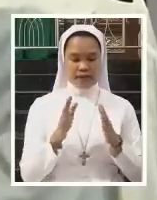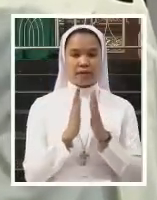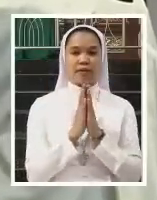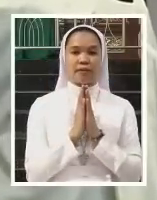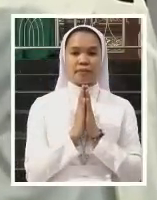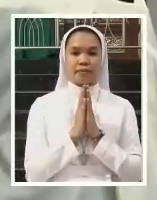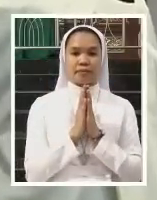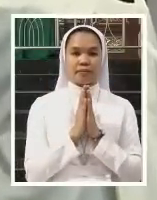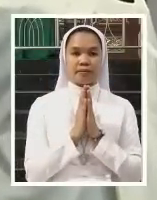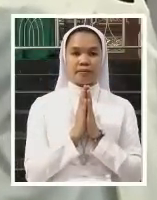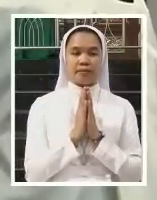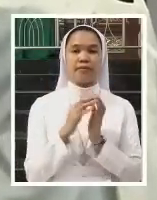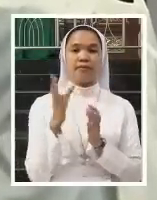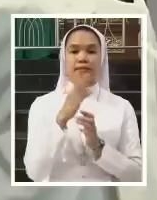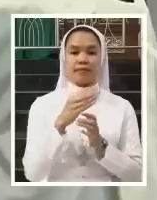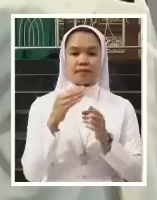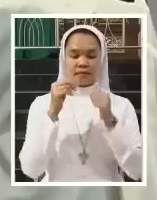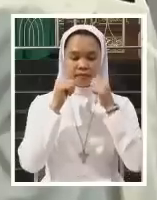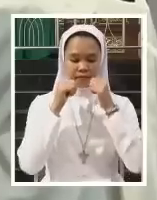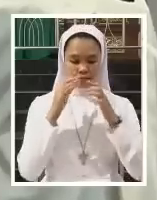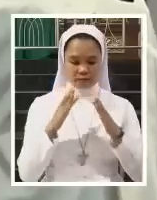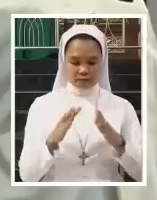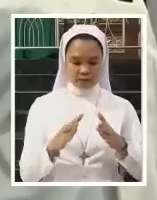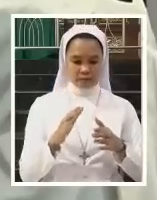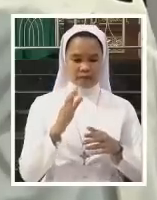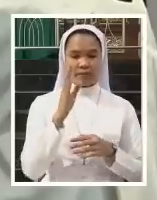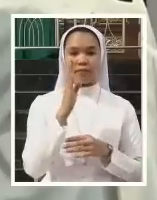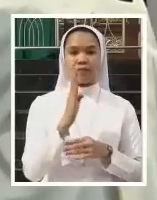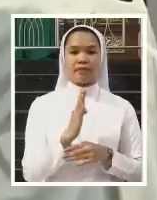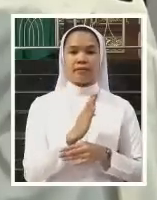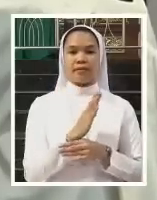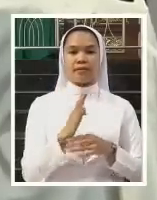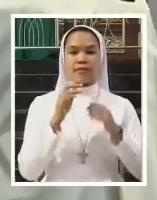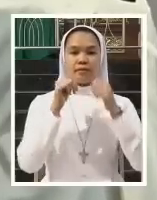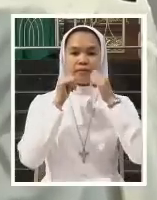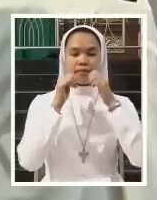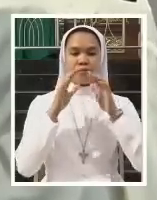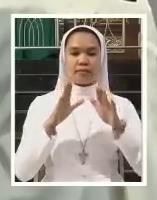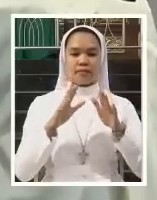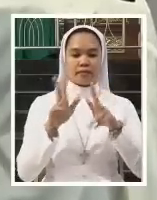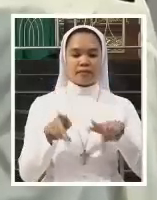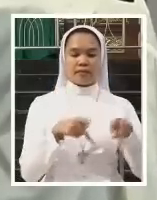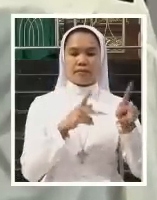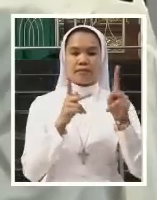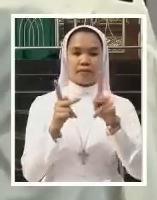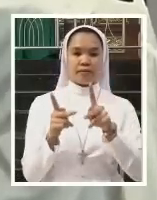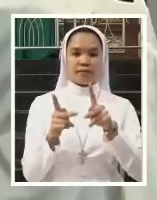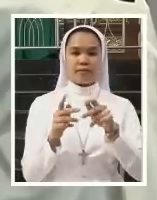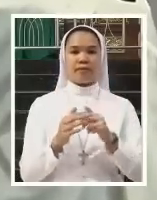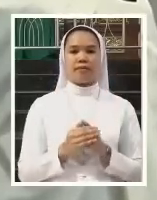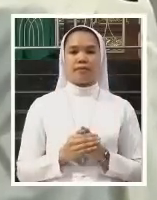Amen. Asin bendisyonan man lugod kamo kang Diyos na makakamhan.